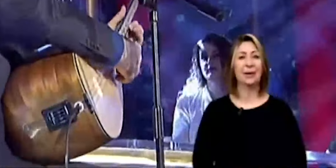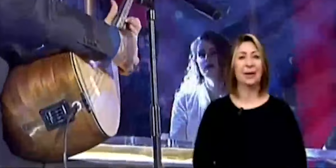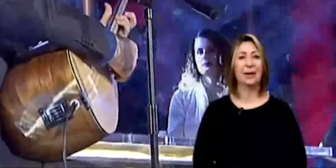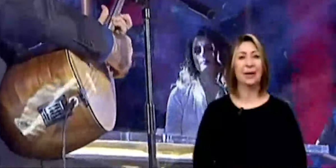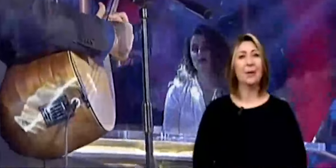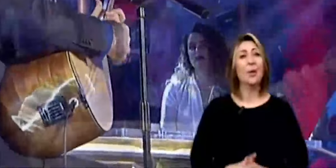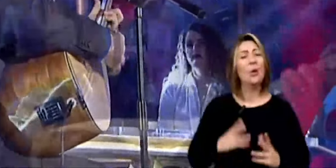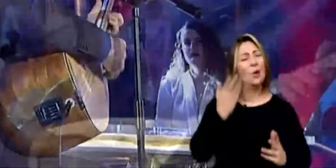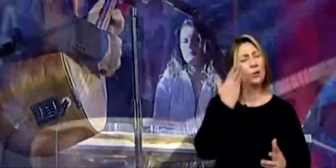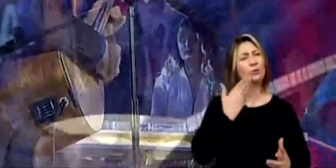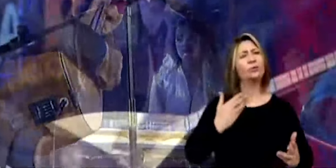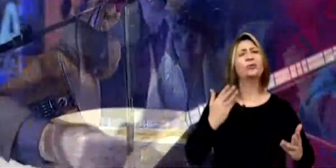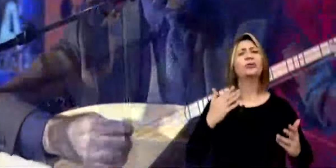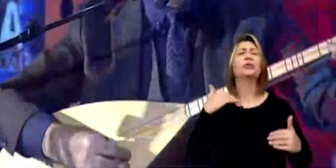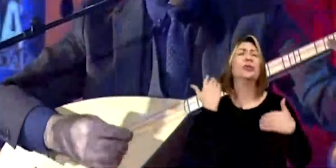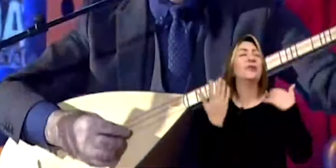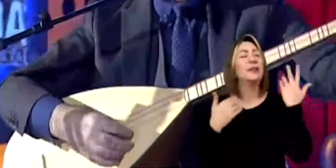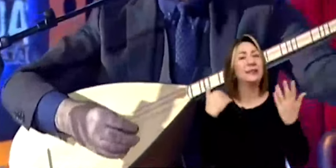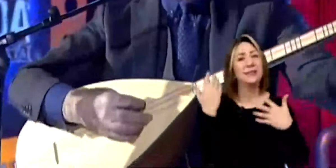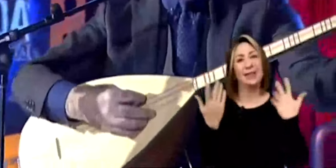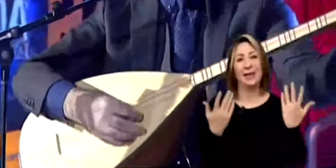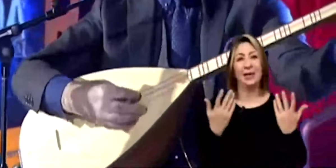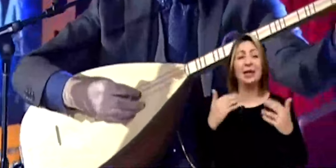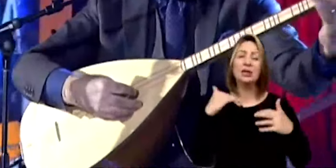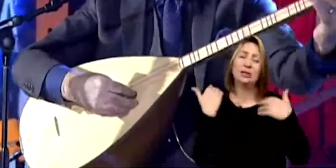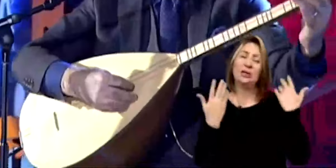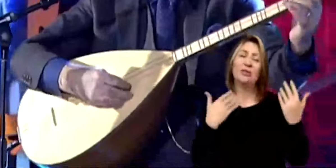ayağına. Hoştur cilvesi,